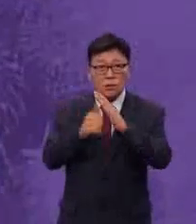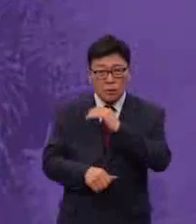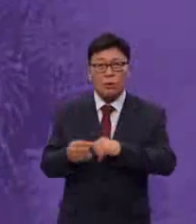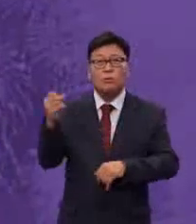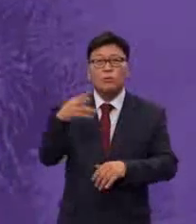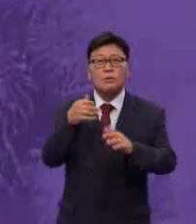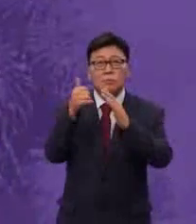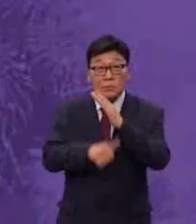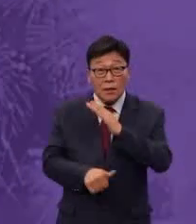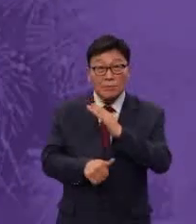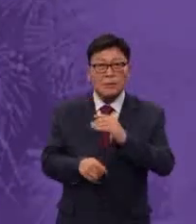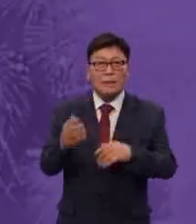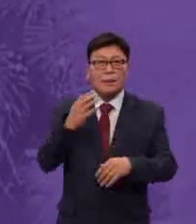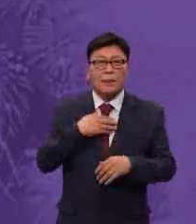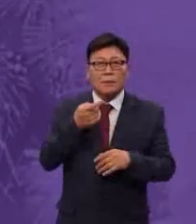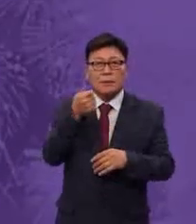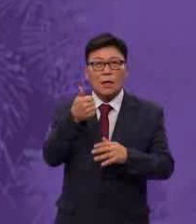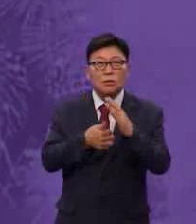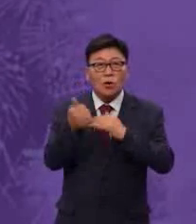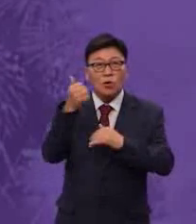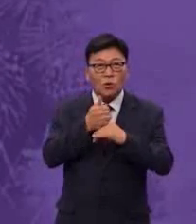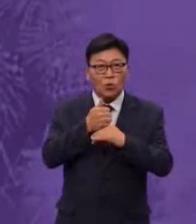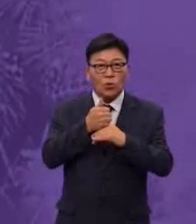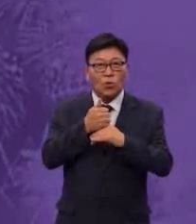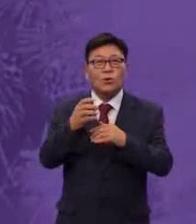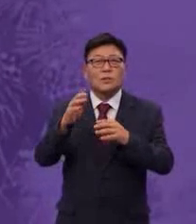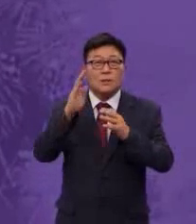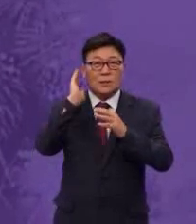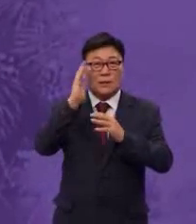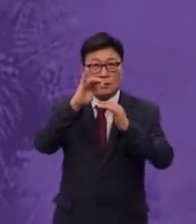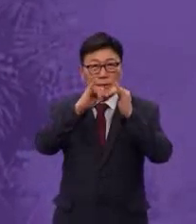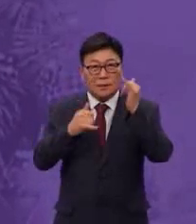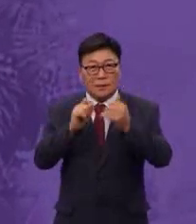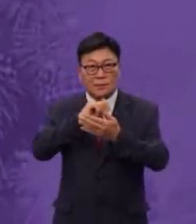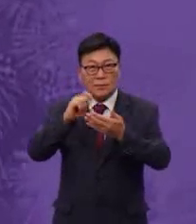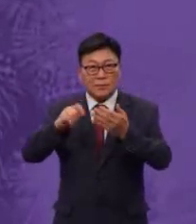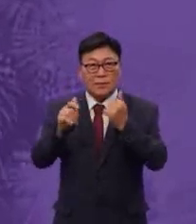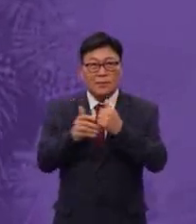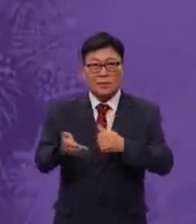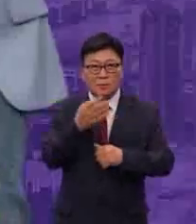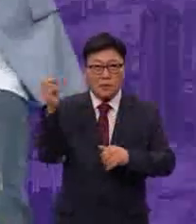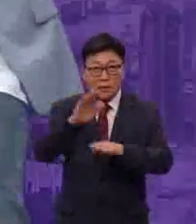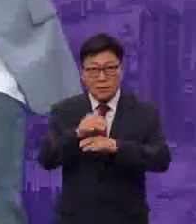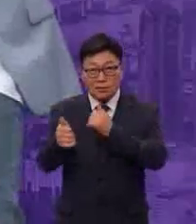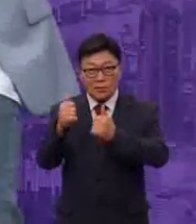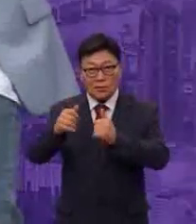실패하고 또 실패하면서 나만의 작은 성공 신화를 써내려갈 수 있도록 여러분의 재도전을